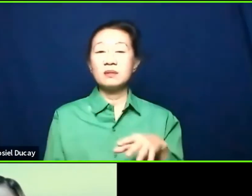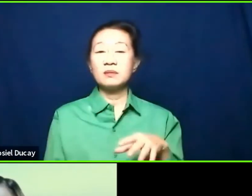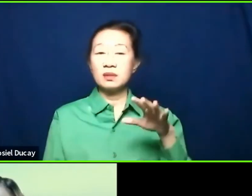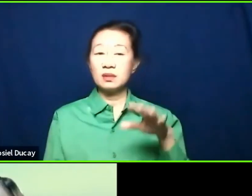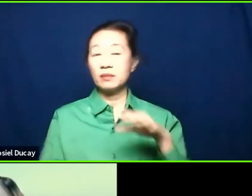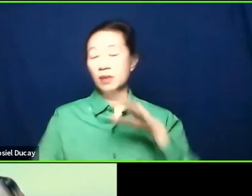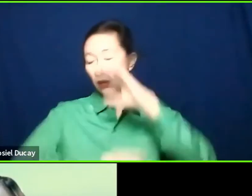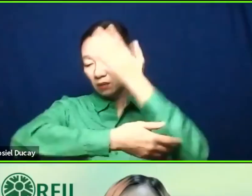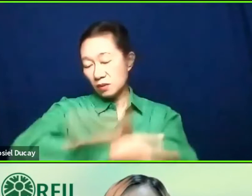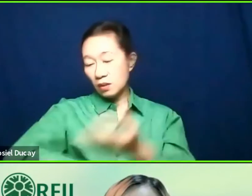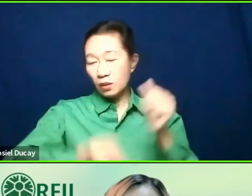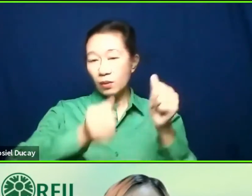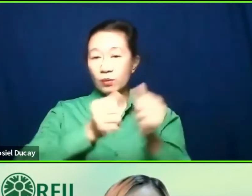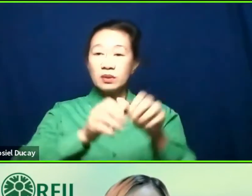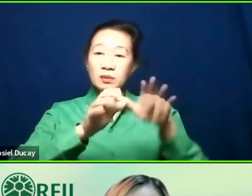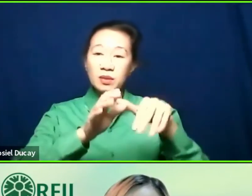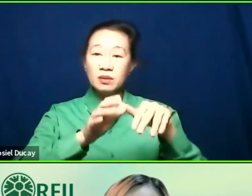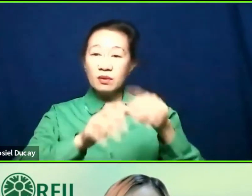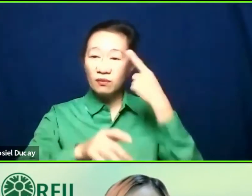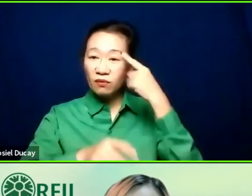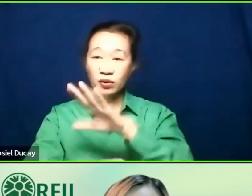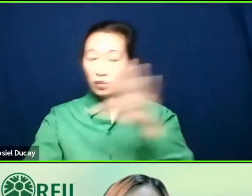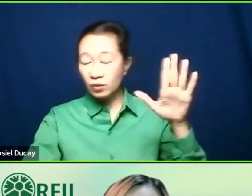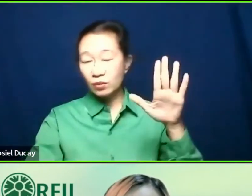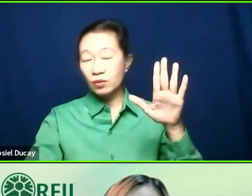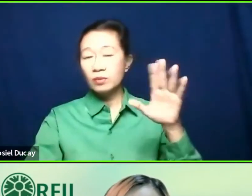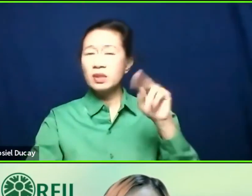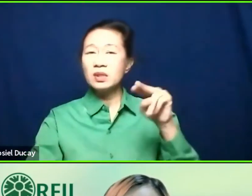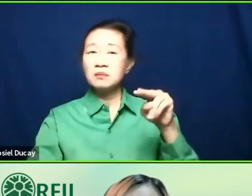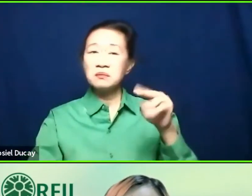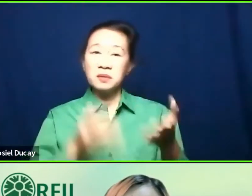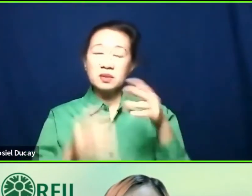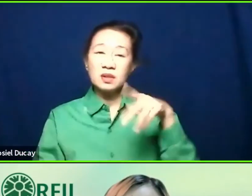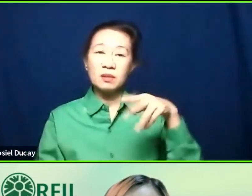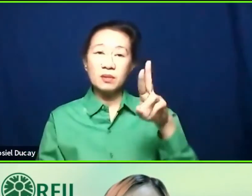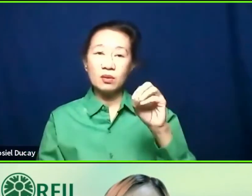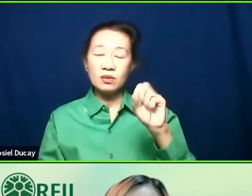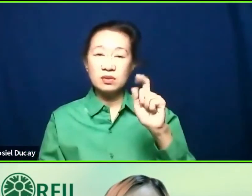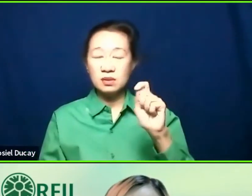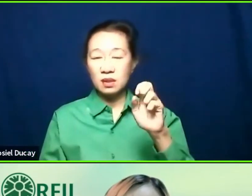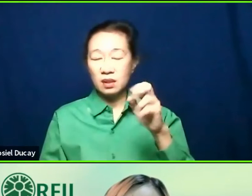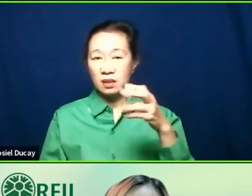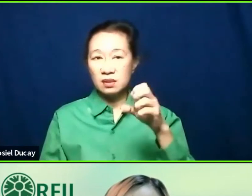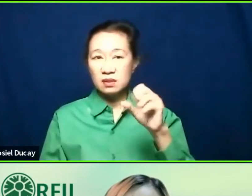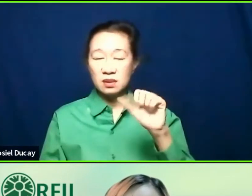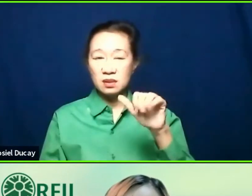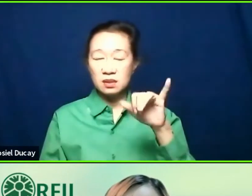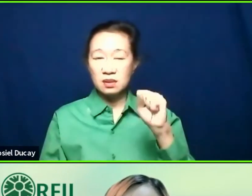kapansanan. Sa inyong pangmakailangan, siguro sa prosthesis tayo, no, at sa orthosis, no, pwede nyo